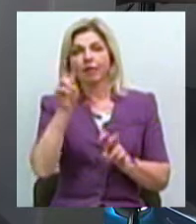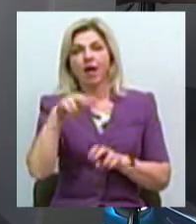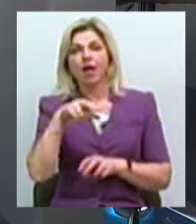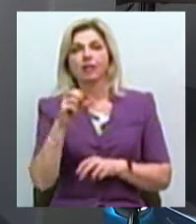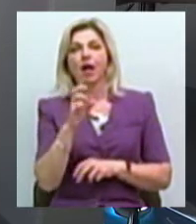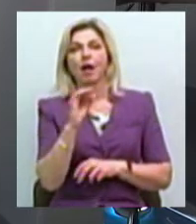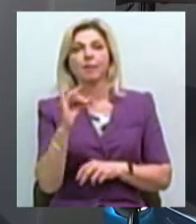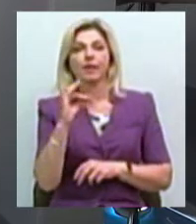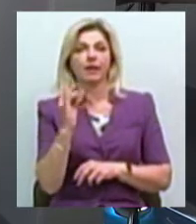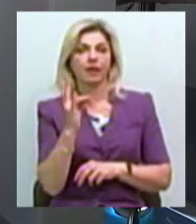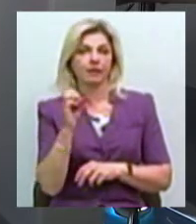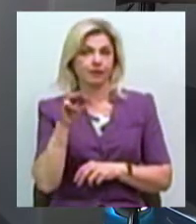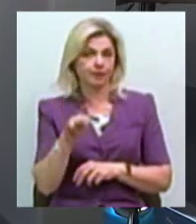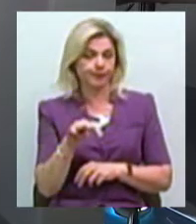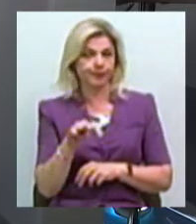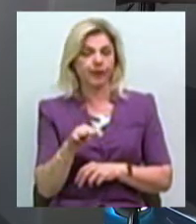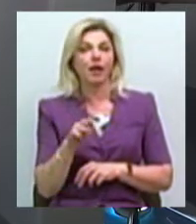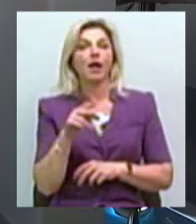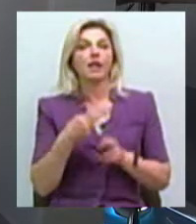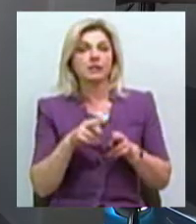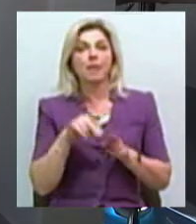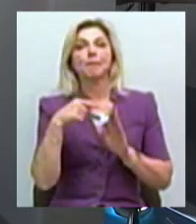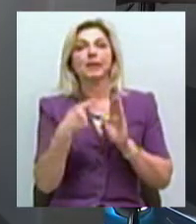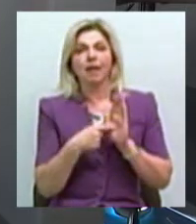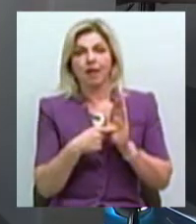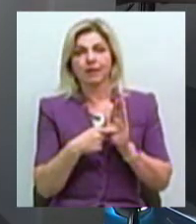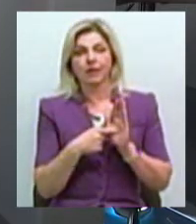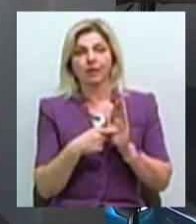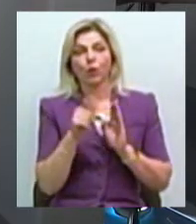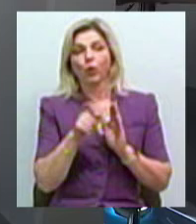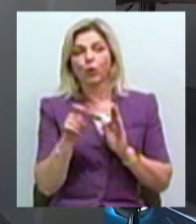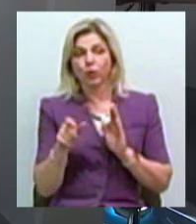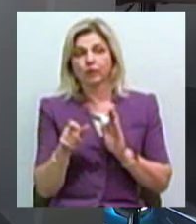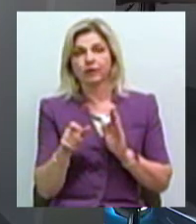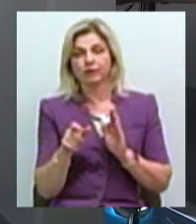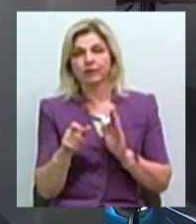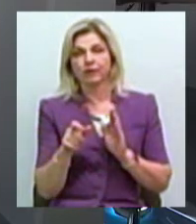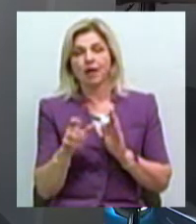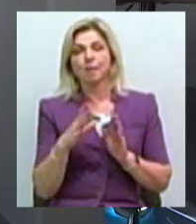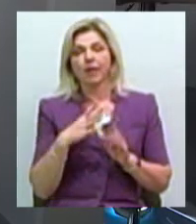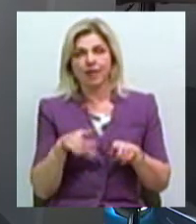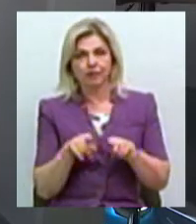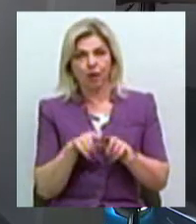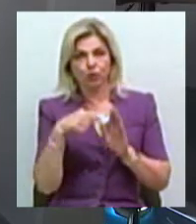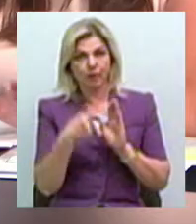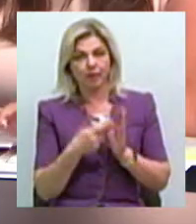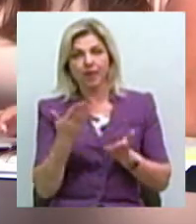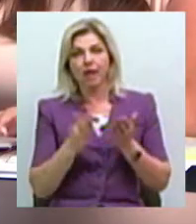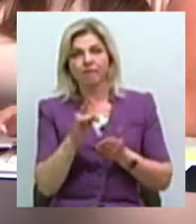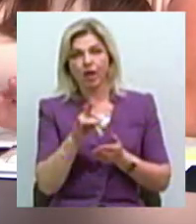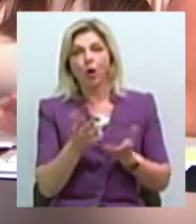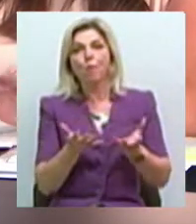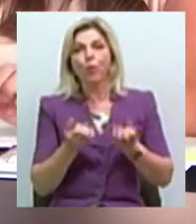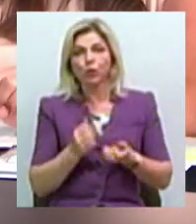із питань лабіринту, да, коли проходили люди через нього, було таке, значить, якщо ви отримаєте